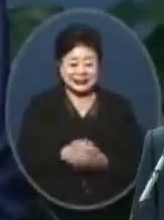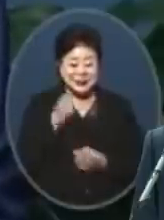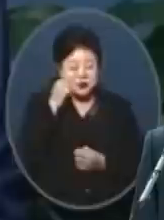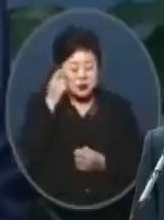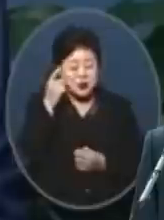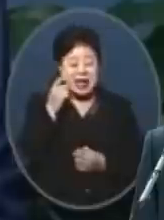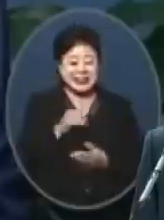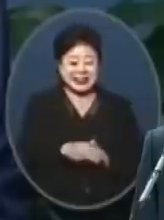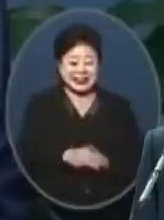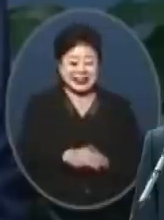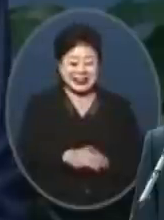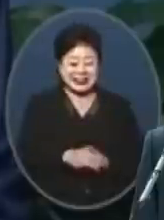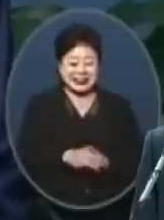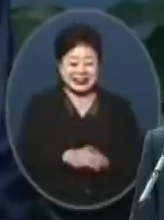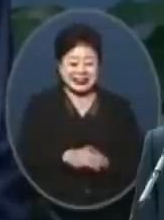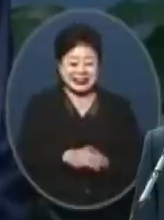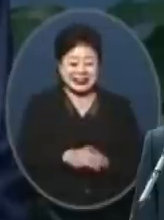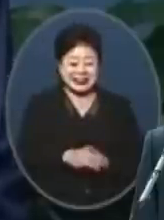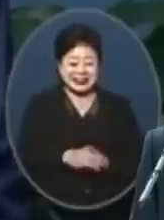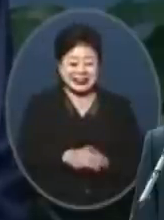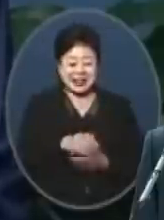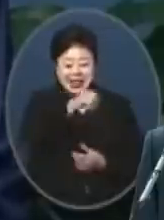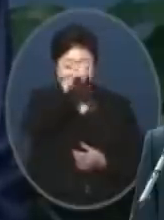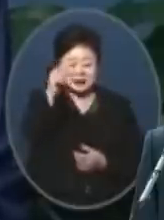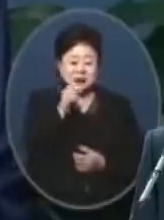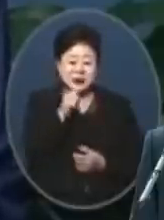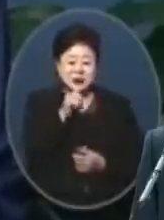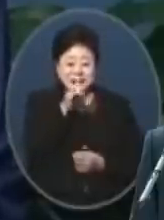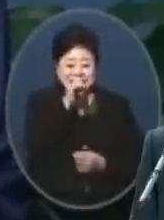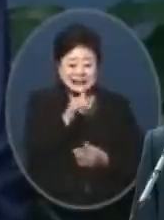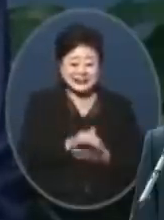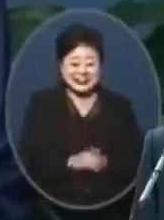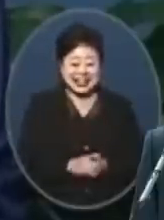훌륭한 장로 변호사가 있습니다.